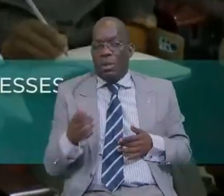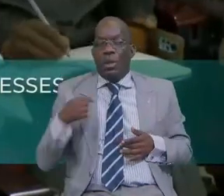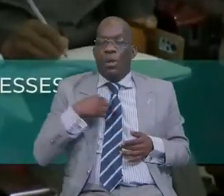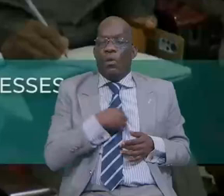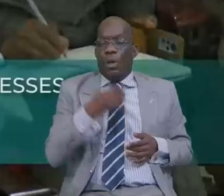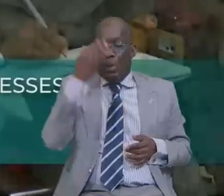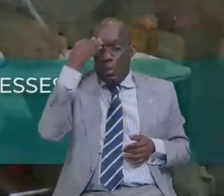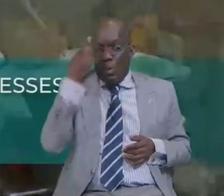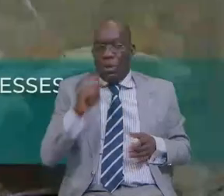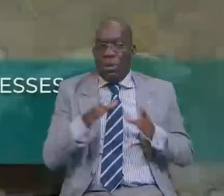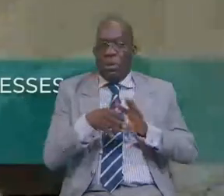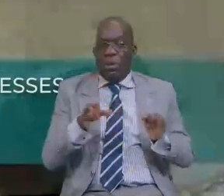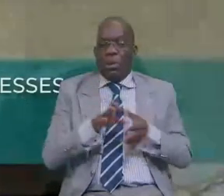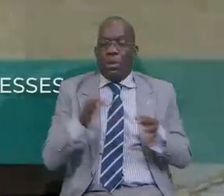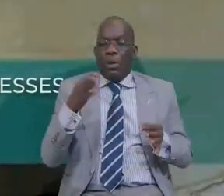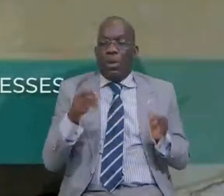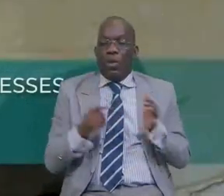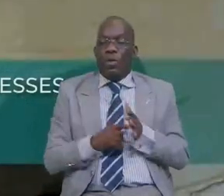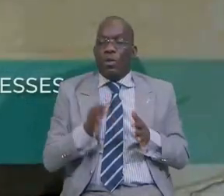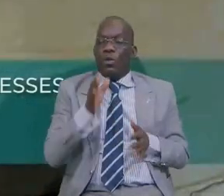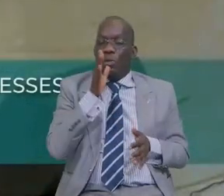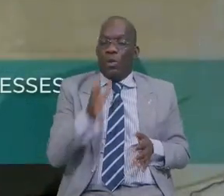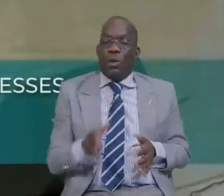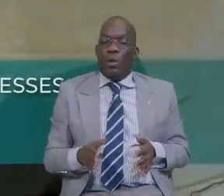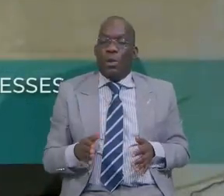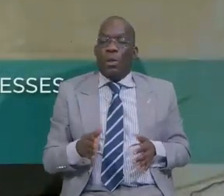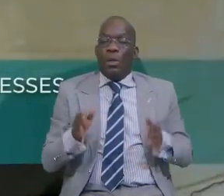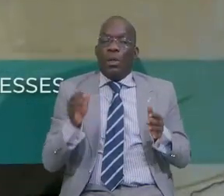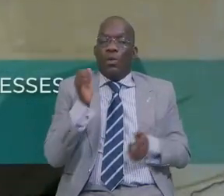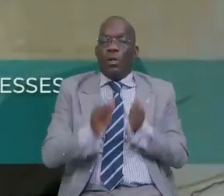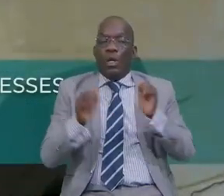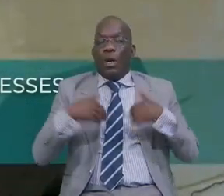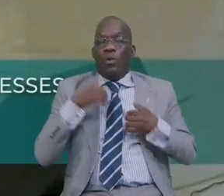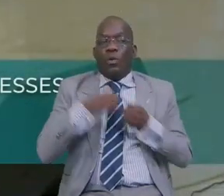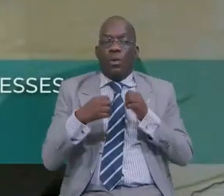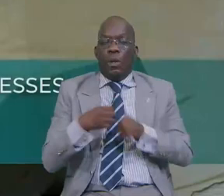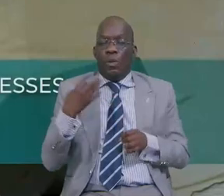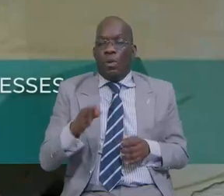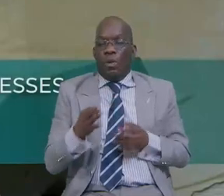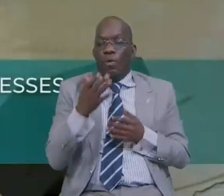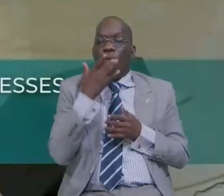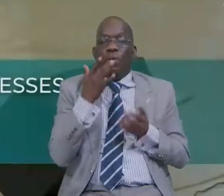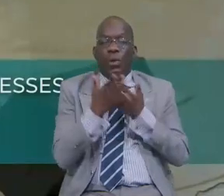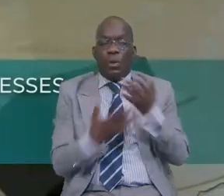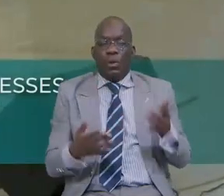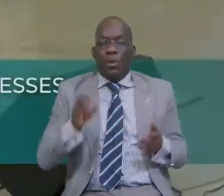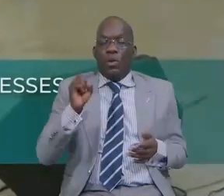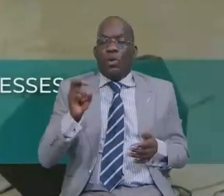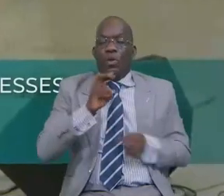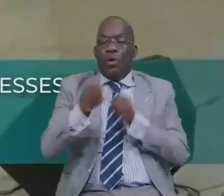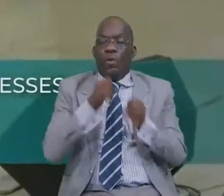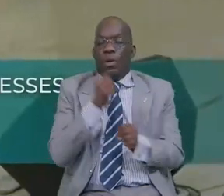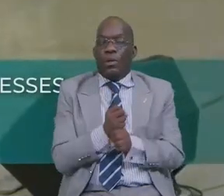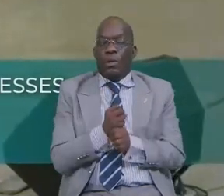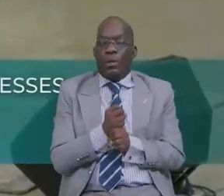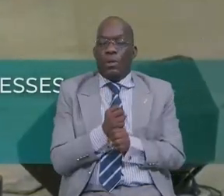Nous connaissons l'histoire de cette femme qui avait la perte de sang. Marc 5, 25. Il y avait